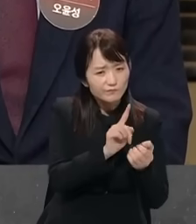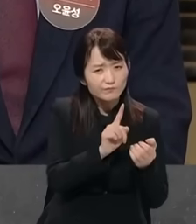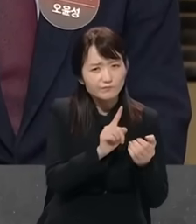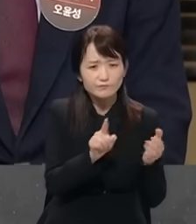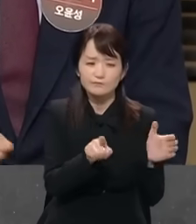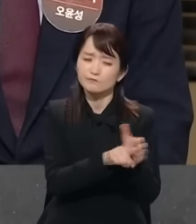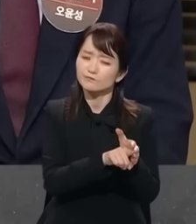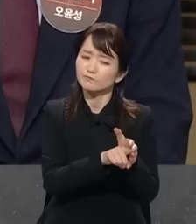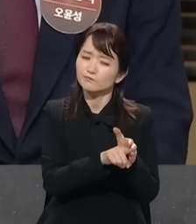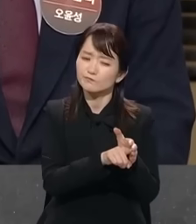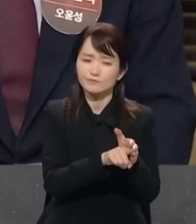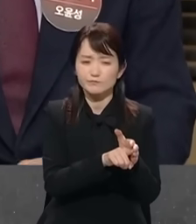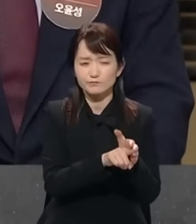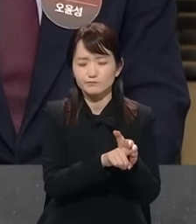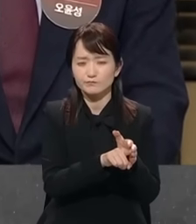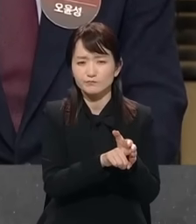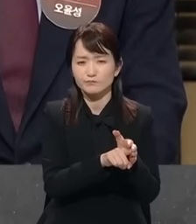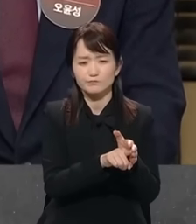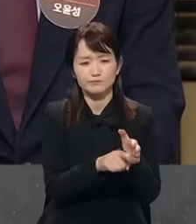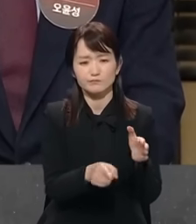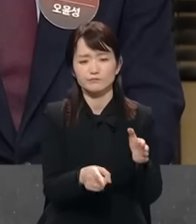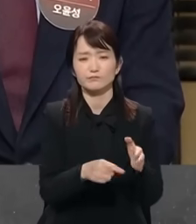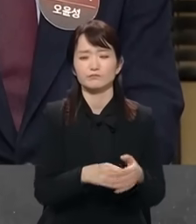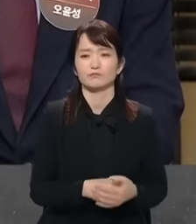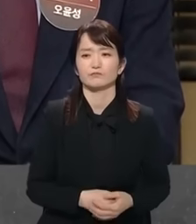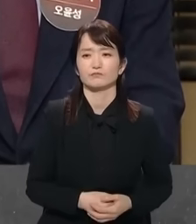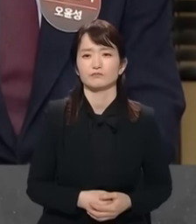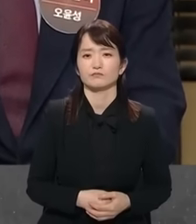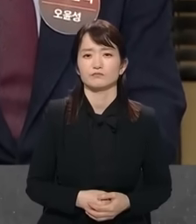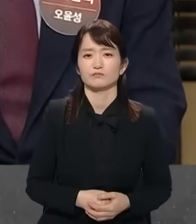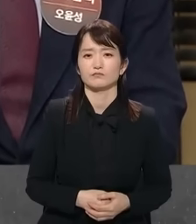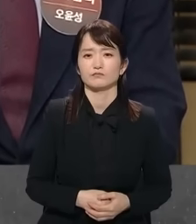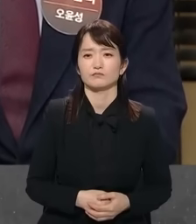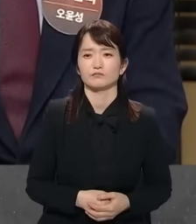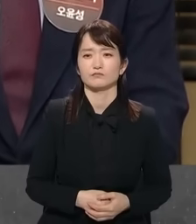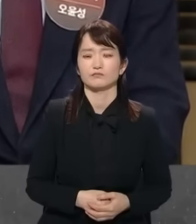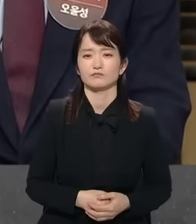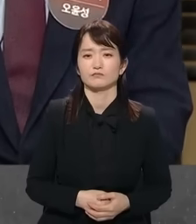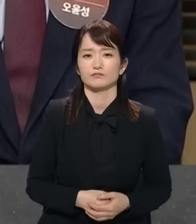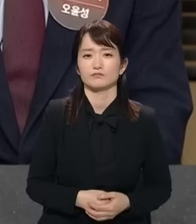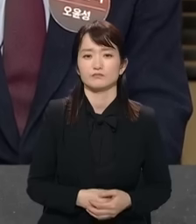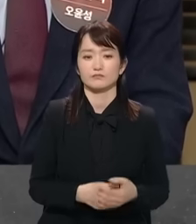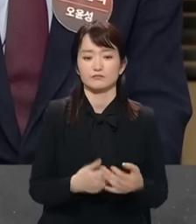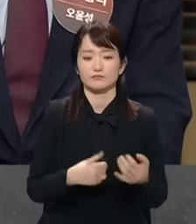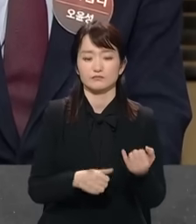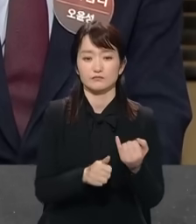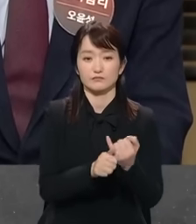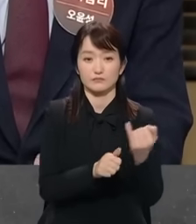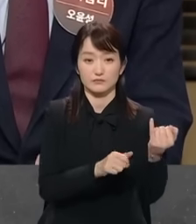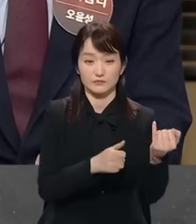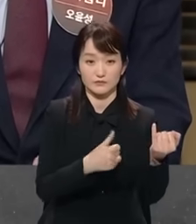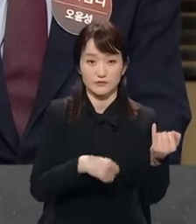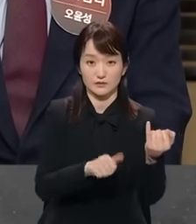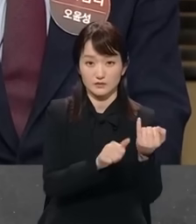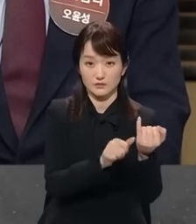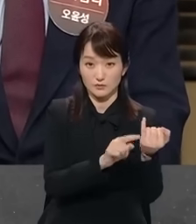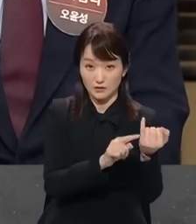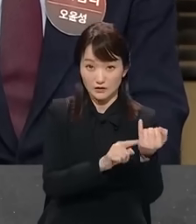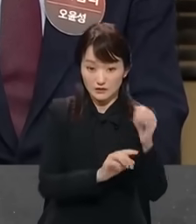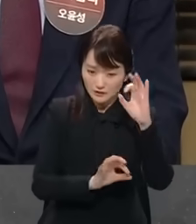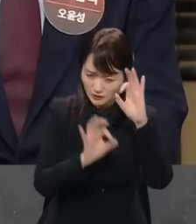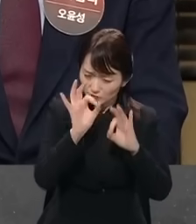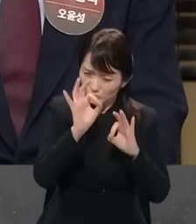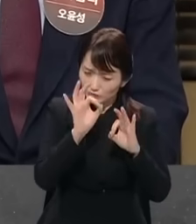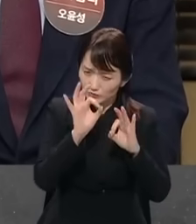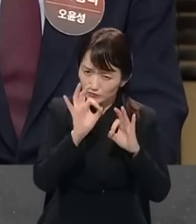신뢰성의 문제가 될 수가 있는데 뭐이 사실이 사건이 정말 며느리가 실수로 해서 어 그렇게 한 것인지에 대한 여러